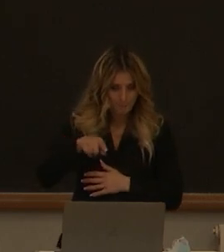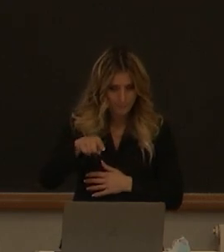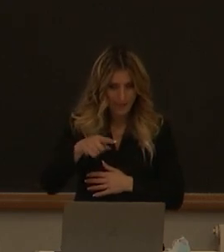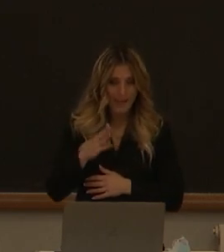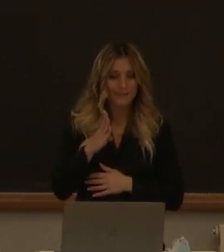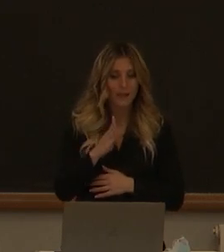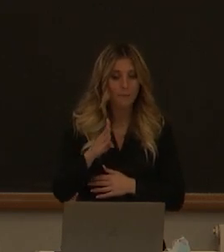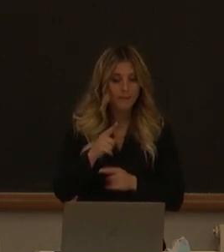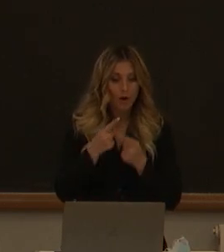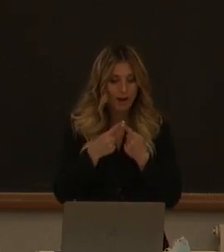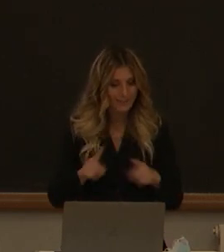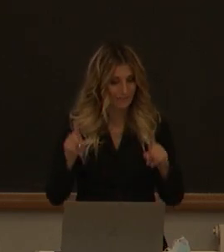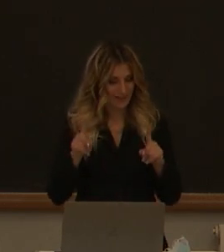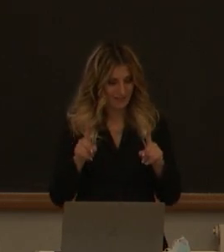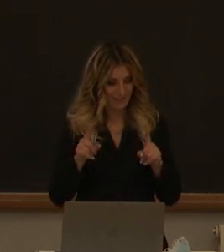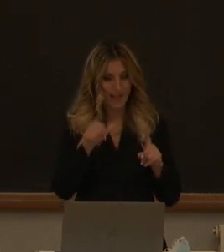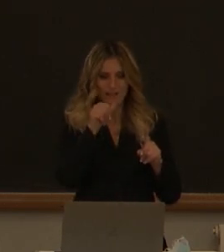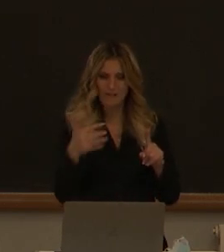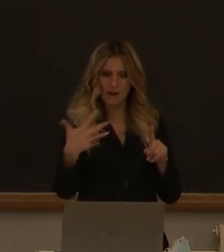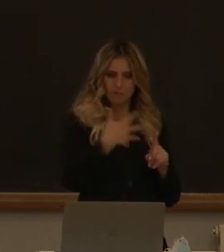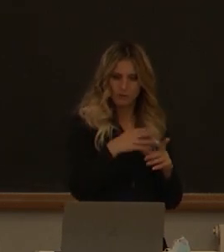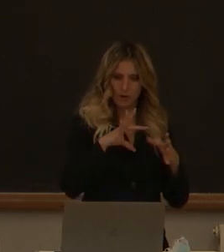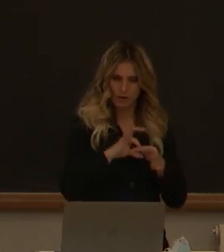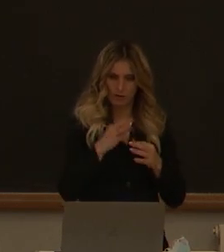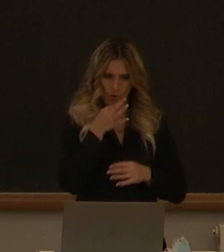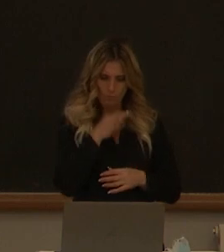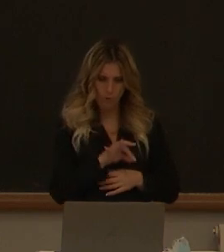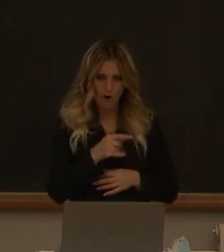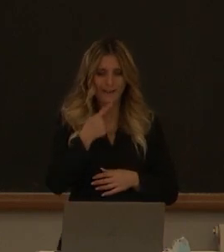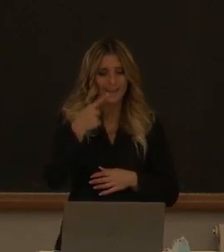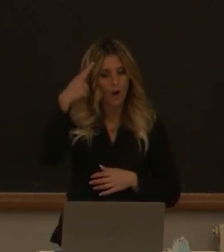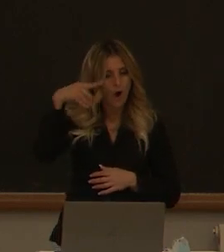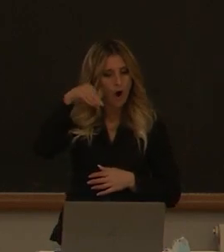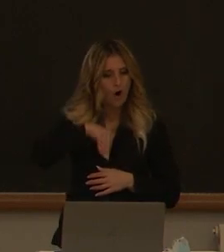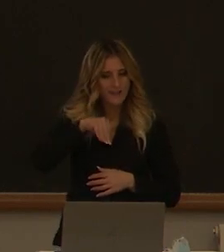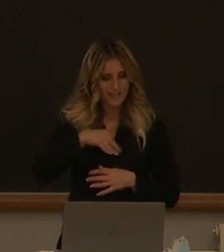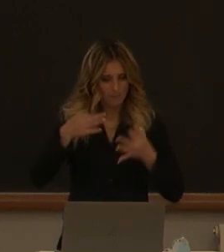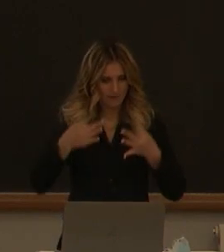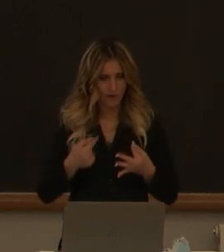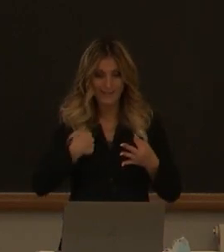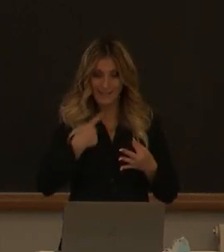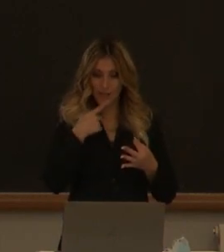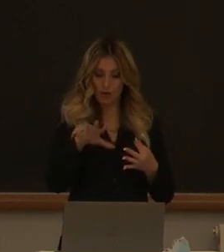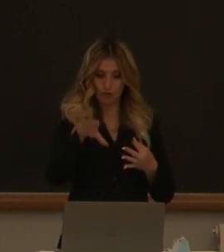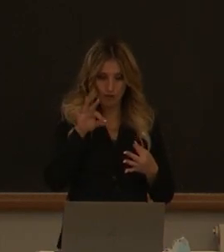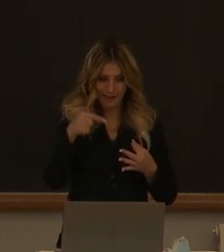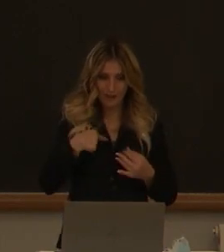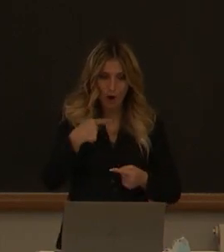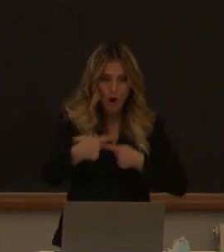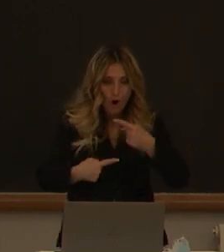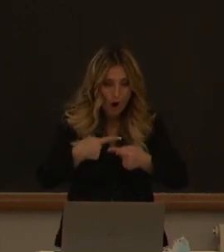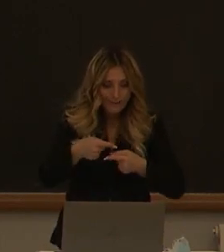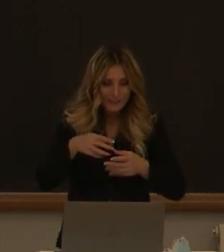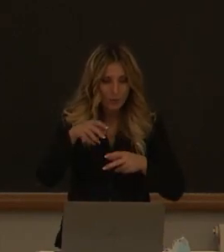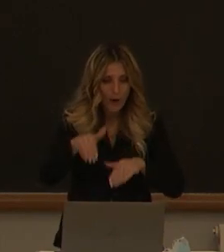della biodiversità. Quindi c'è una consapevolezza in chi fa questa scelta di continuare l'attività agricola, di